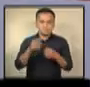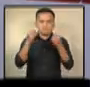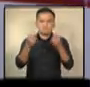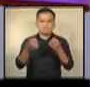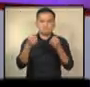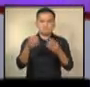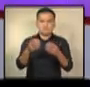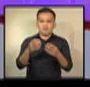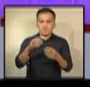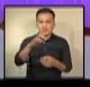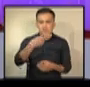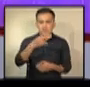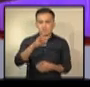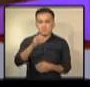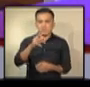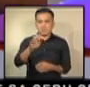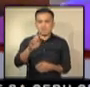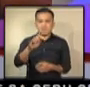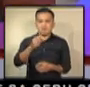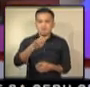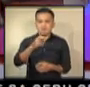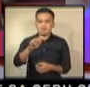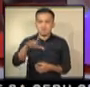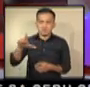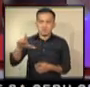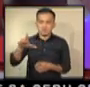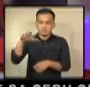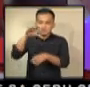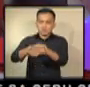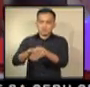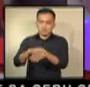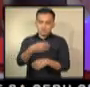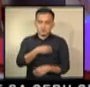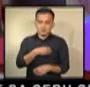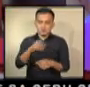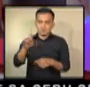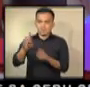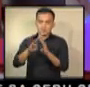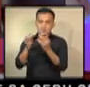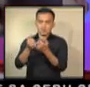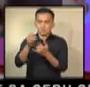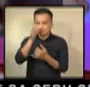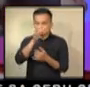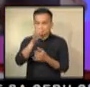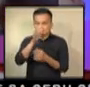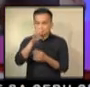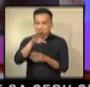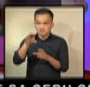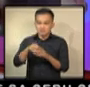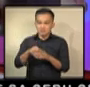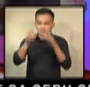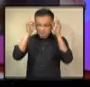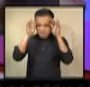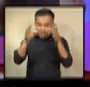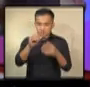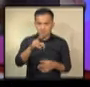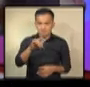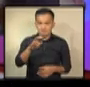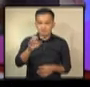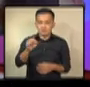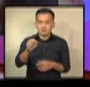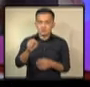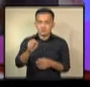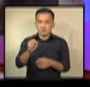daan-daang budyong o helmet shell ang nasabat ng mga otoridad sa isang barangay sa Cebu. Kabilang sa threatened species sa mga budyong,